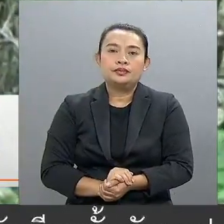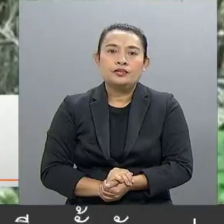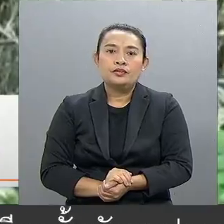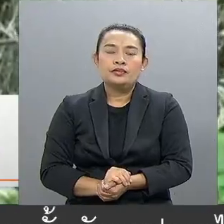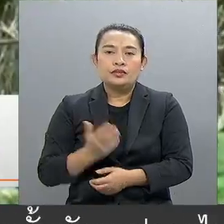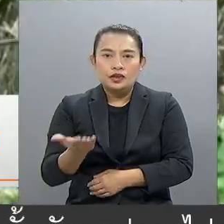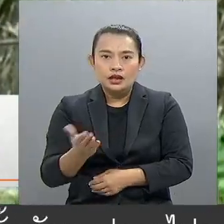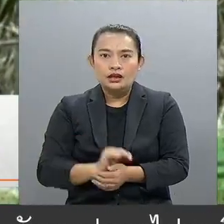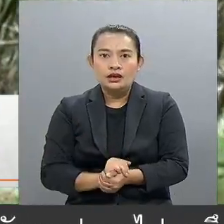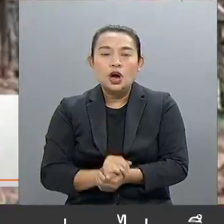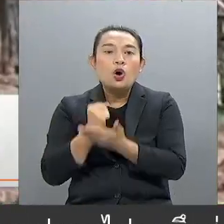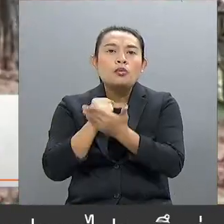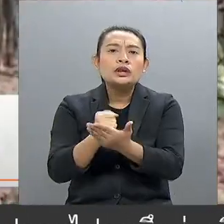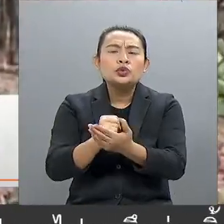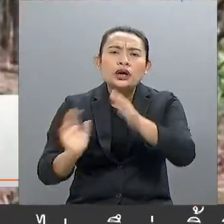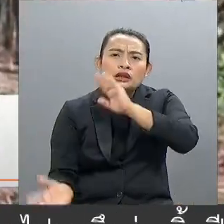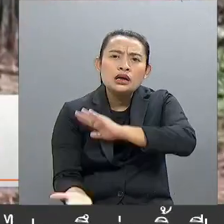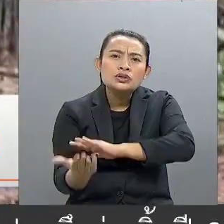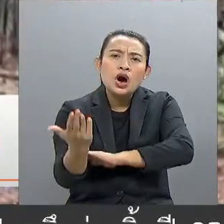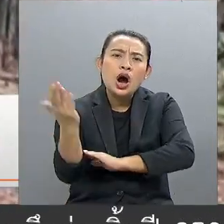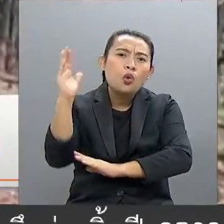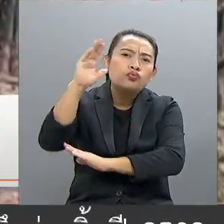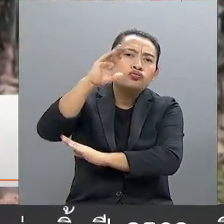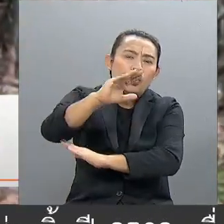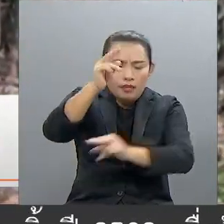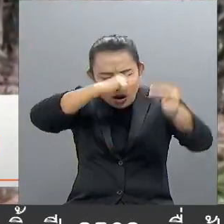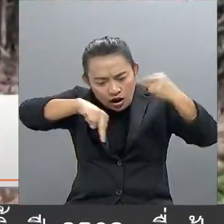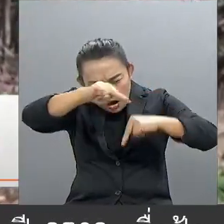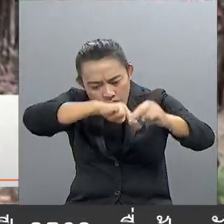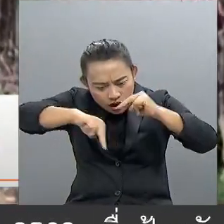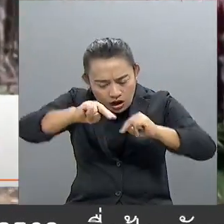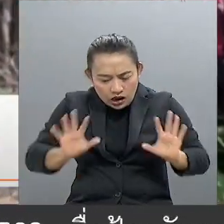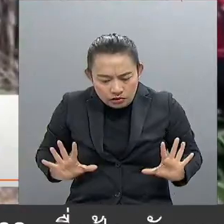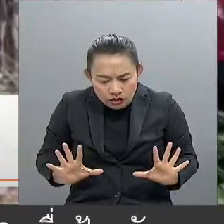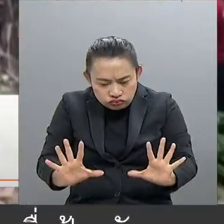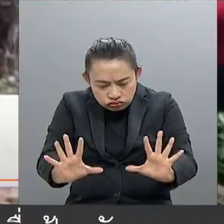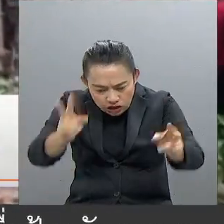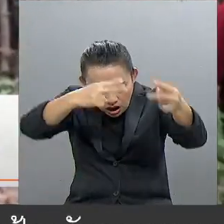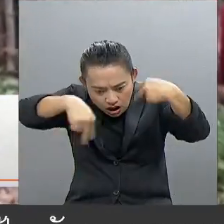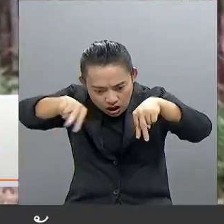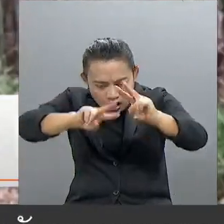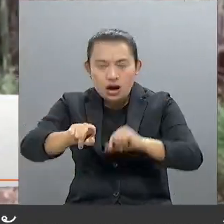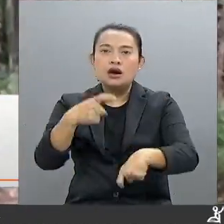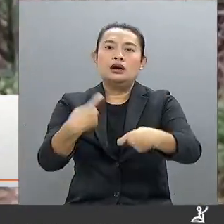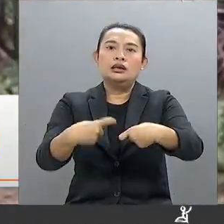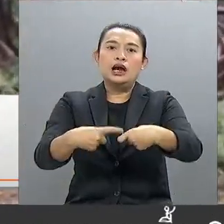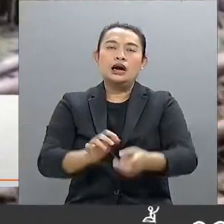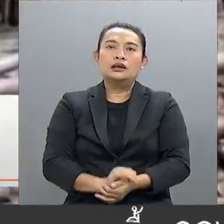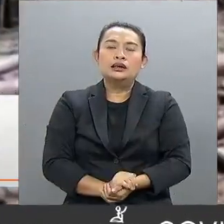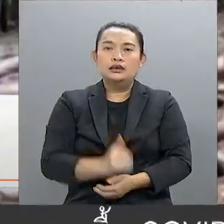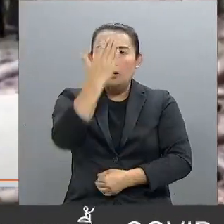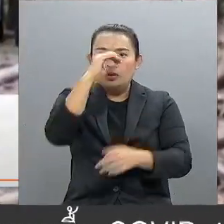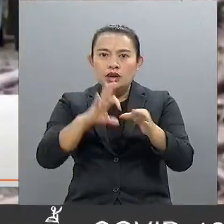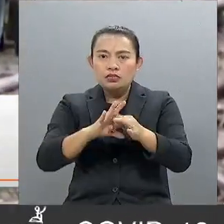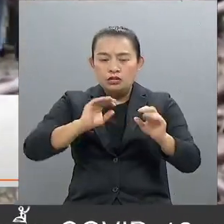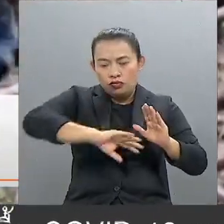นหากันตั้งแต่เช้าจนถึงบ่ายปูพรมกันอย่างต่อเนื่องการค้นหาก็เป็นไปด้วยความยากลำบากเพราะว่าพื้นที่เนี่ยสูงชันเป็นป่